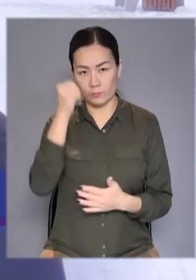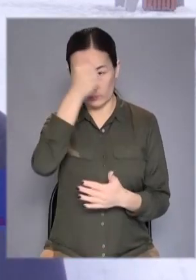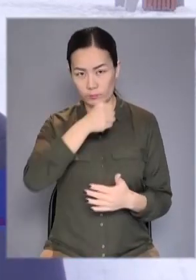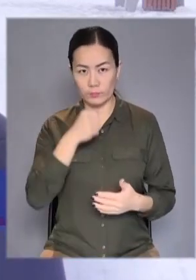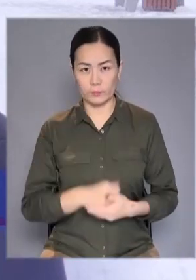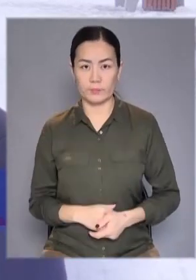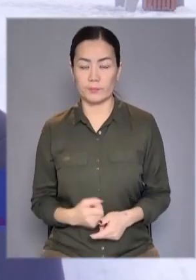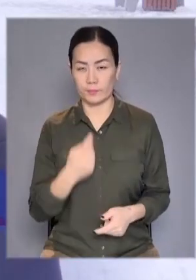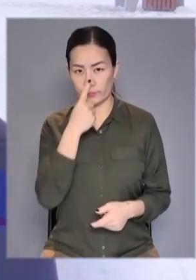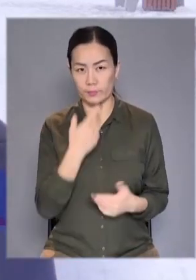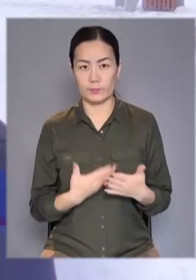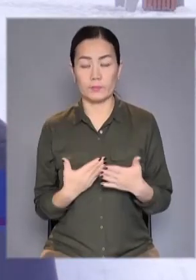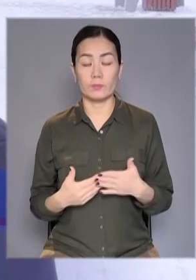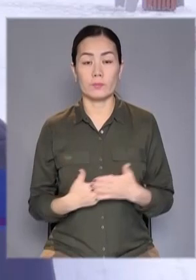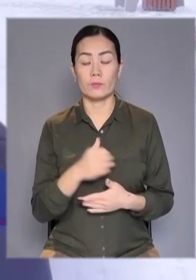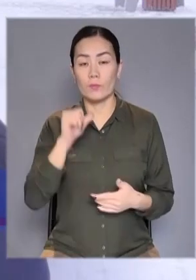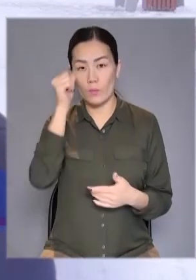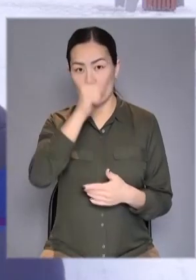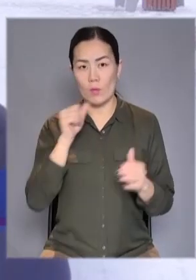біріншіден биыл мына жаңа жыл